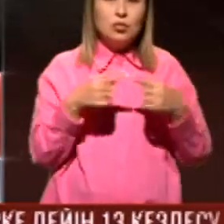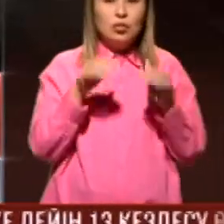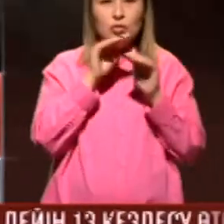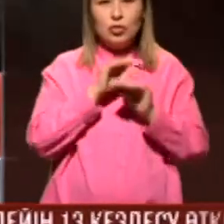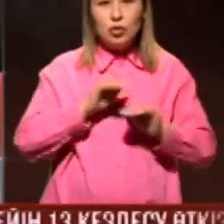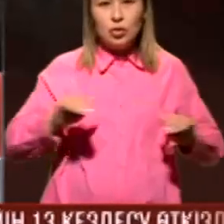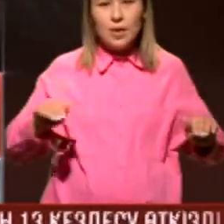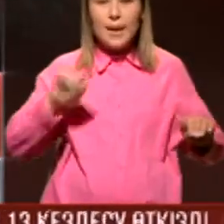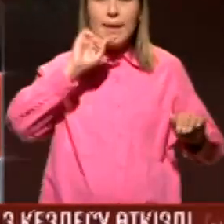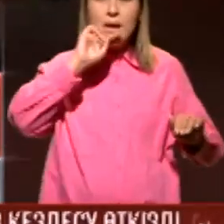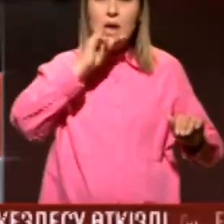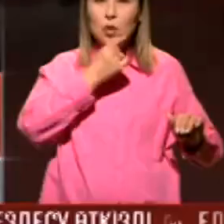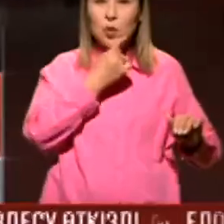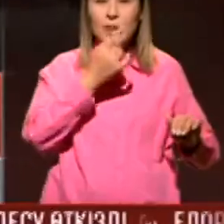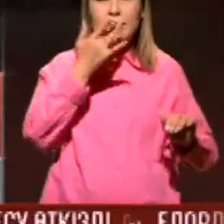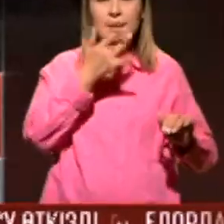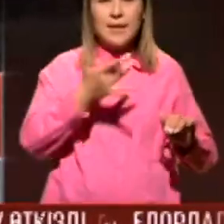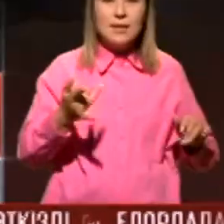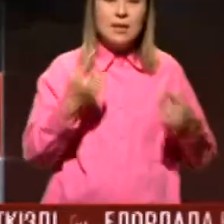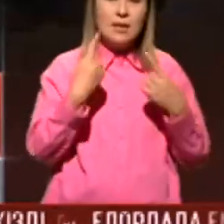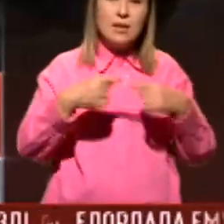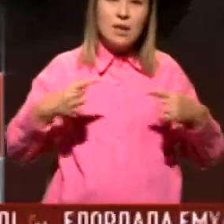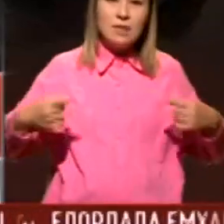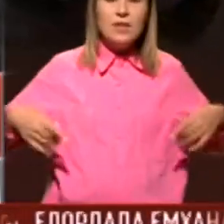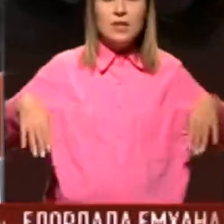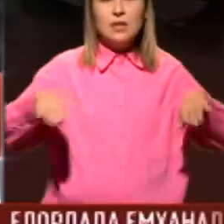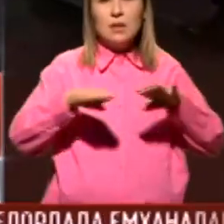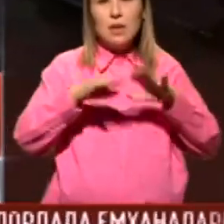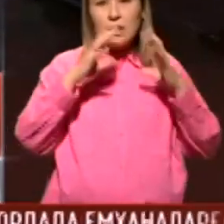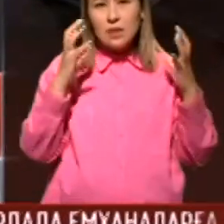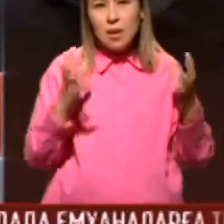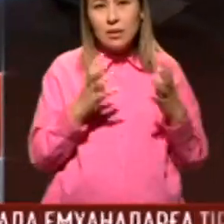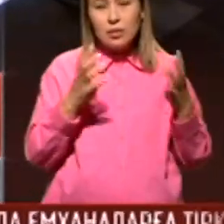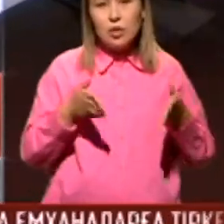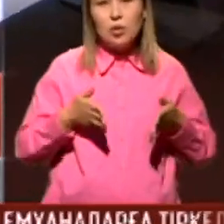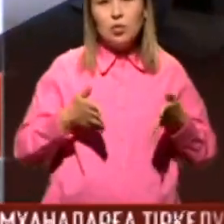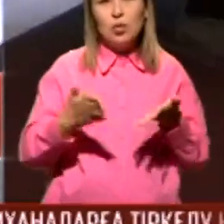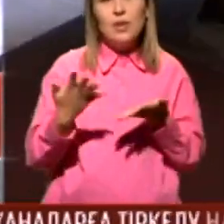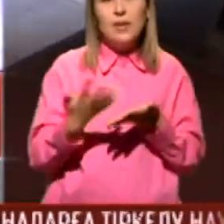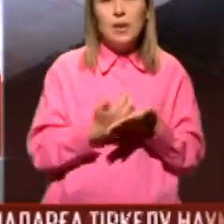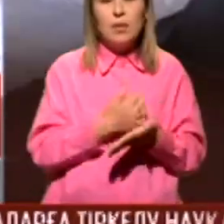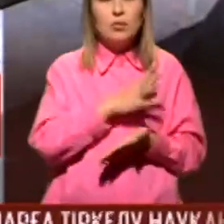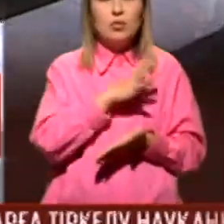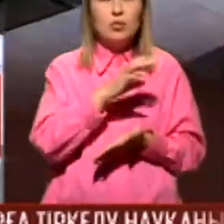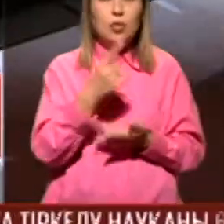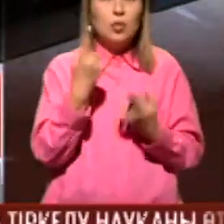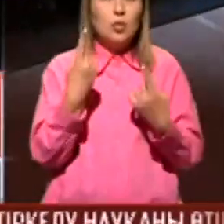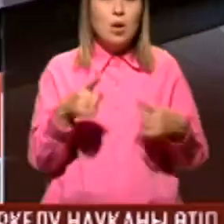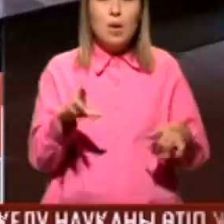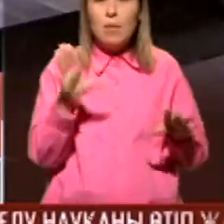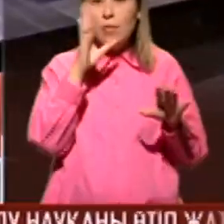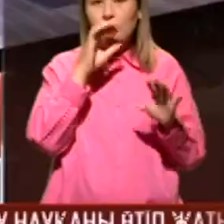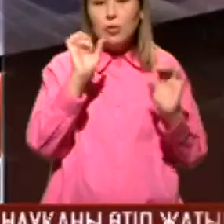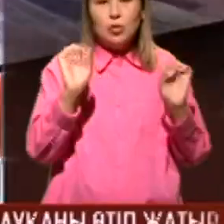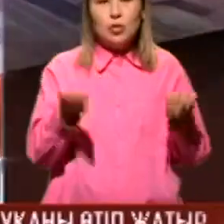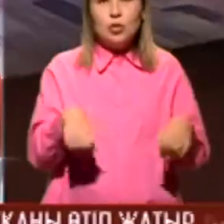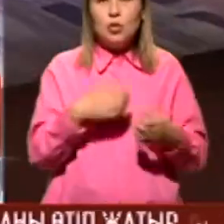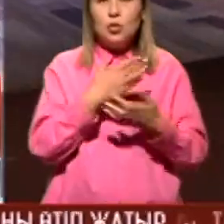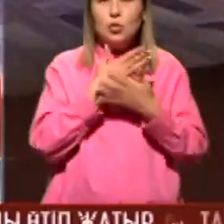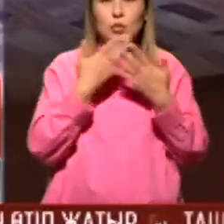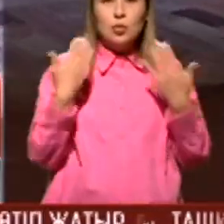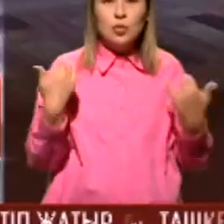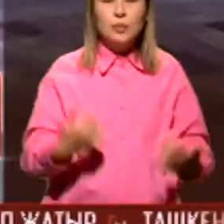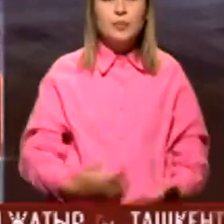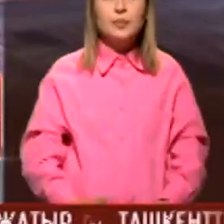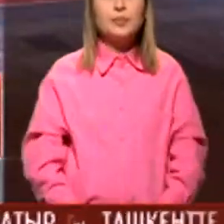тыныштықты, экономикалық, саяси тағы басқа мүддемізді сақтап отыруға бір жол табатын шығармыз. Басқа мүмкіндік жоқ. Әу баста көп векторлы.